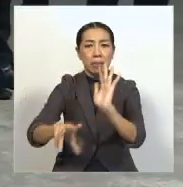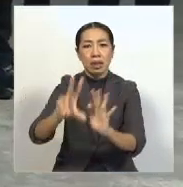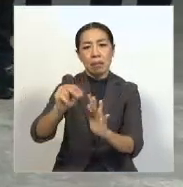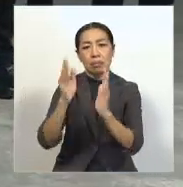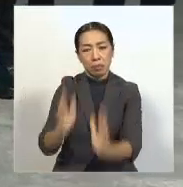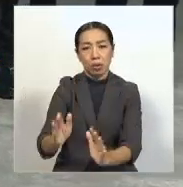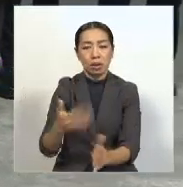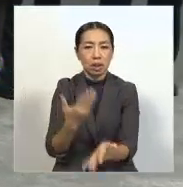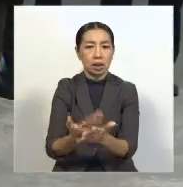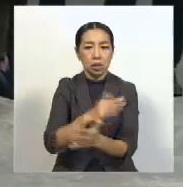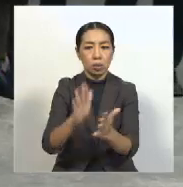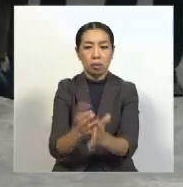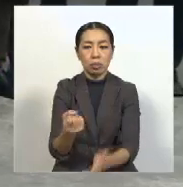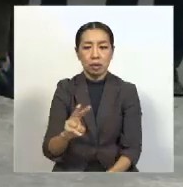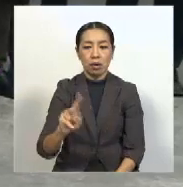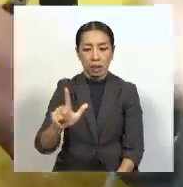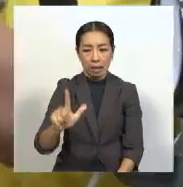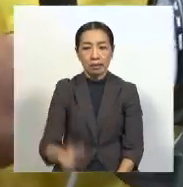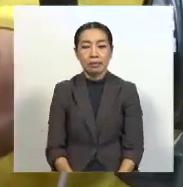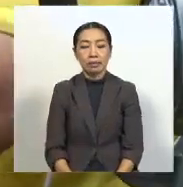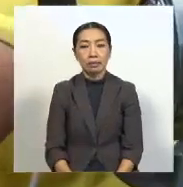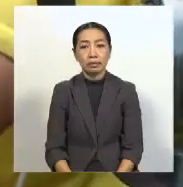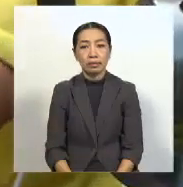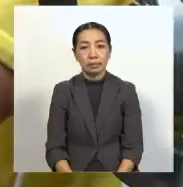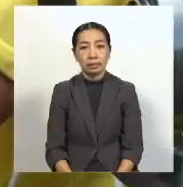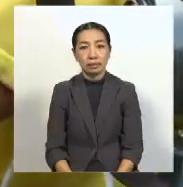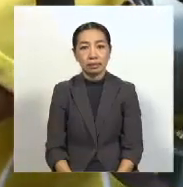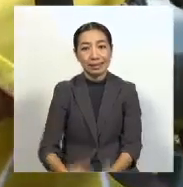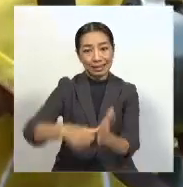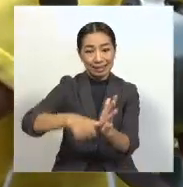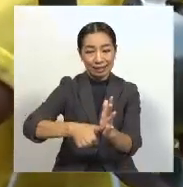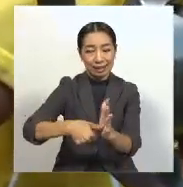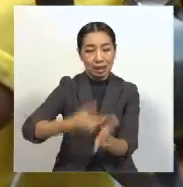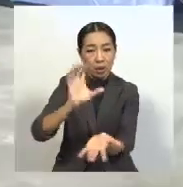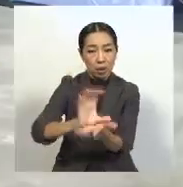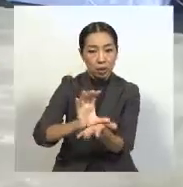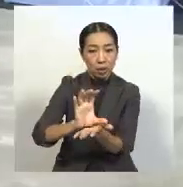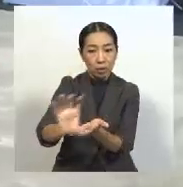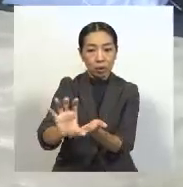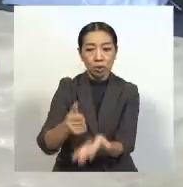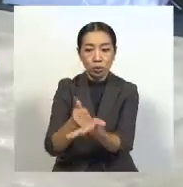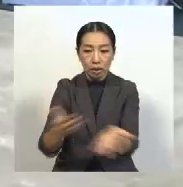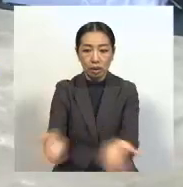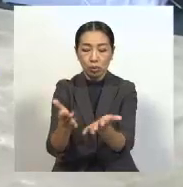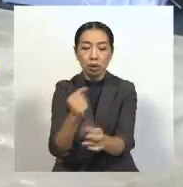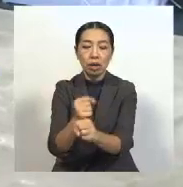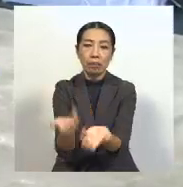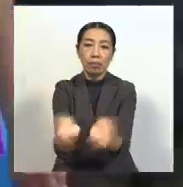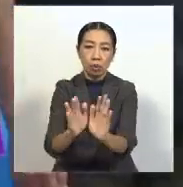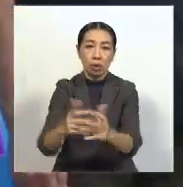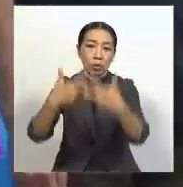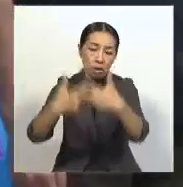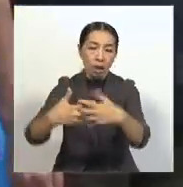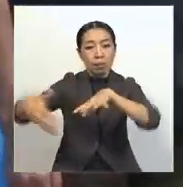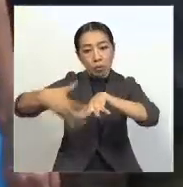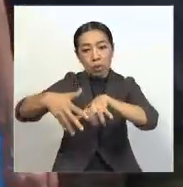มเป็นวงเงินกว่า12ล้านบาทครับโดยสินเชื่อเงินทุนหมุนเวียนเพื่อการส่งเสริมอุตสาหกรรมในครอบครัวและหัตถกรร